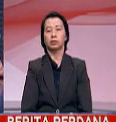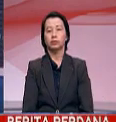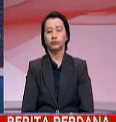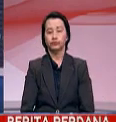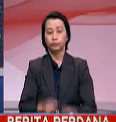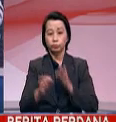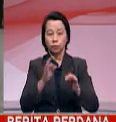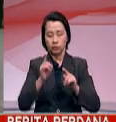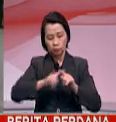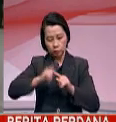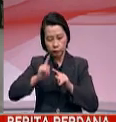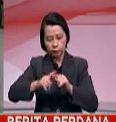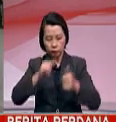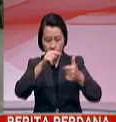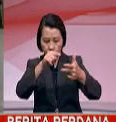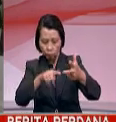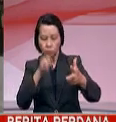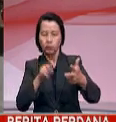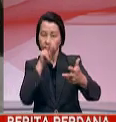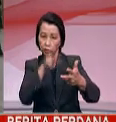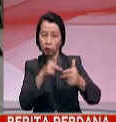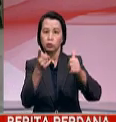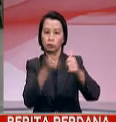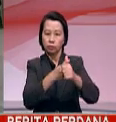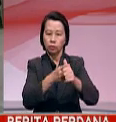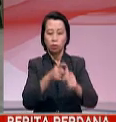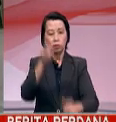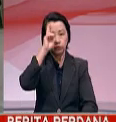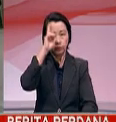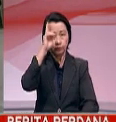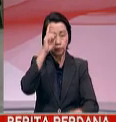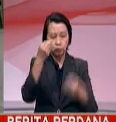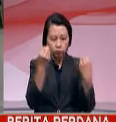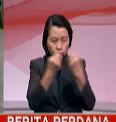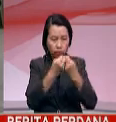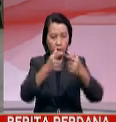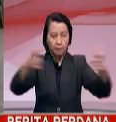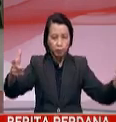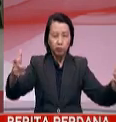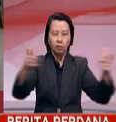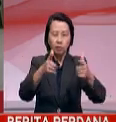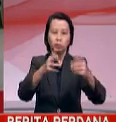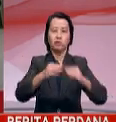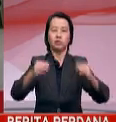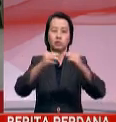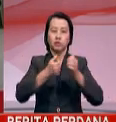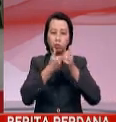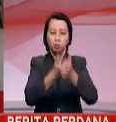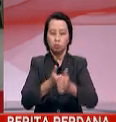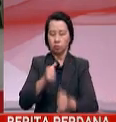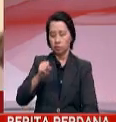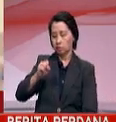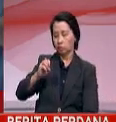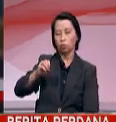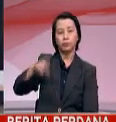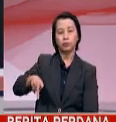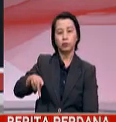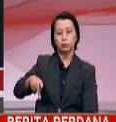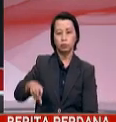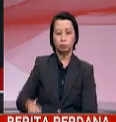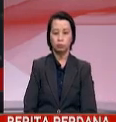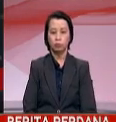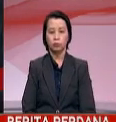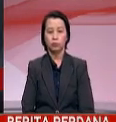Jelas beliau, pelbagai aspek perlu diteliti terlebih dahulu seperti kapasiti keluasan masjid mengikut SOP yang